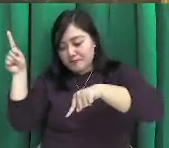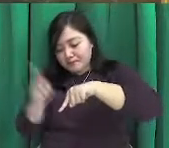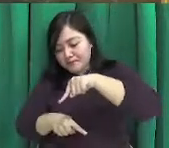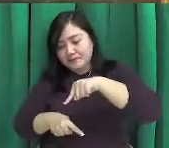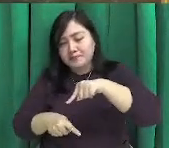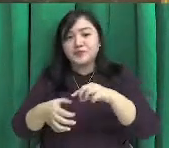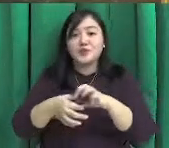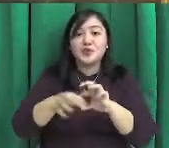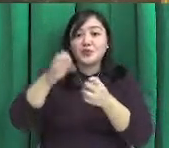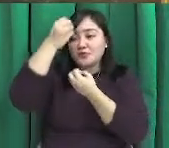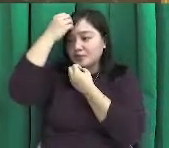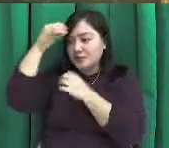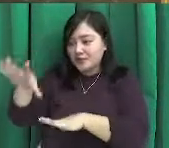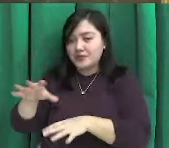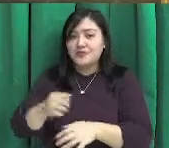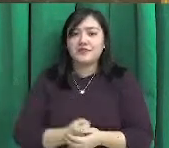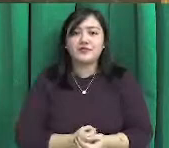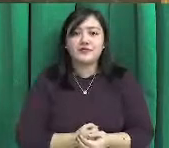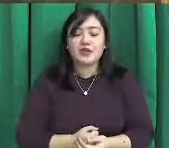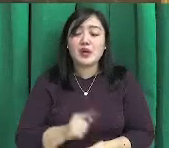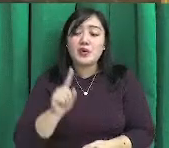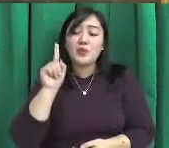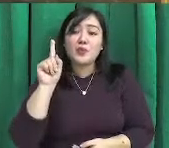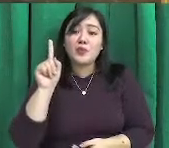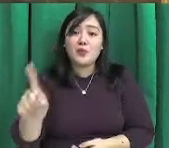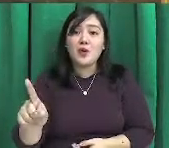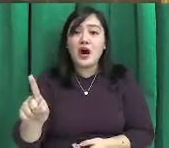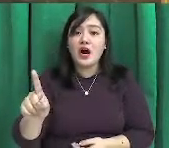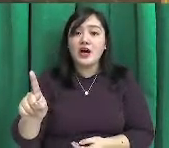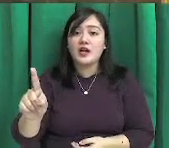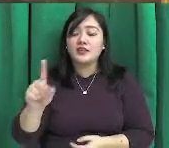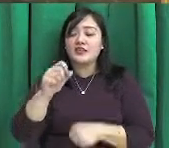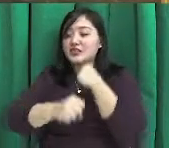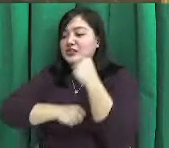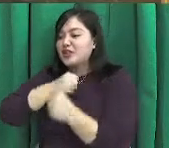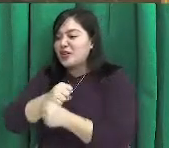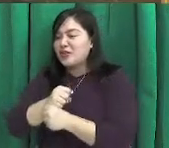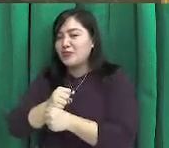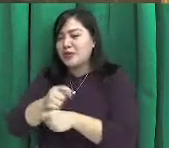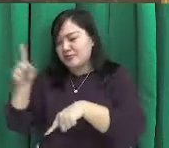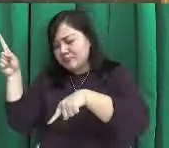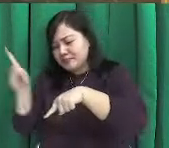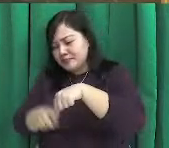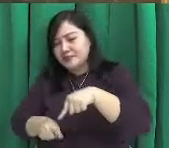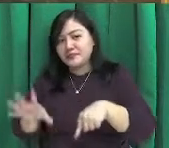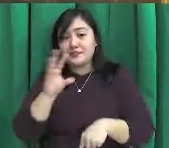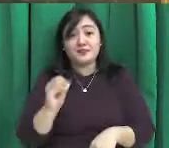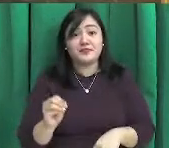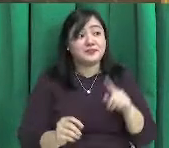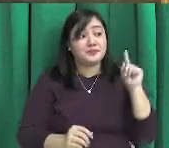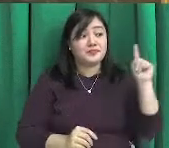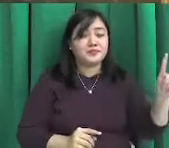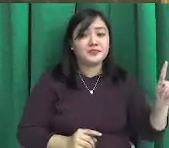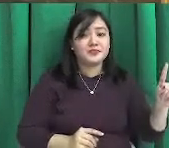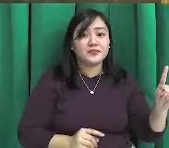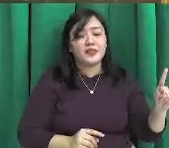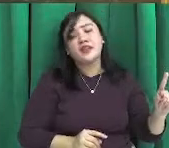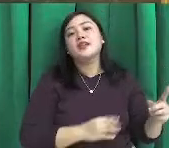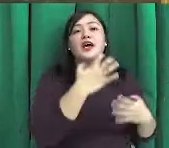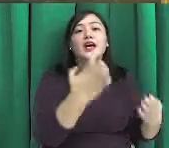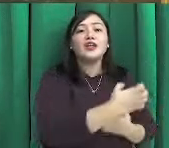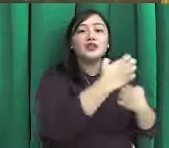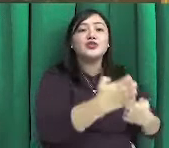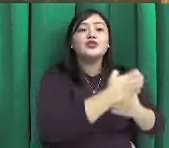one is enjoying the reward. See? So kaya, yun po yung dapat natin tignan lagi, mga kapatid, no? It's